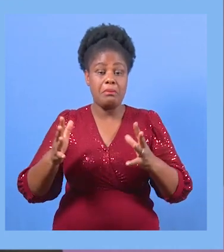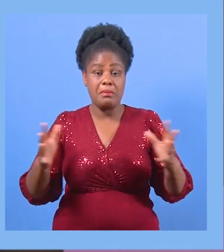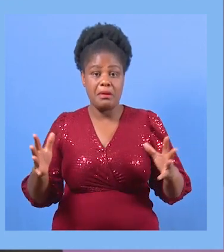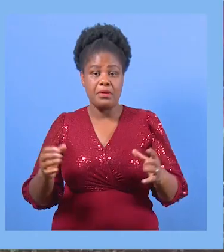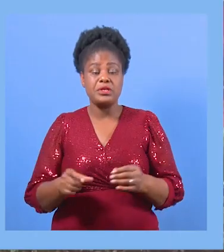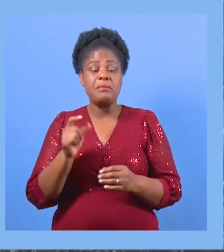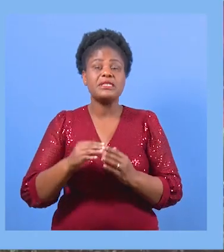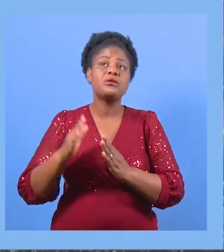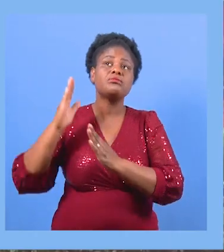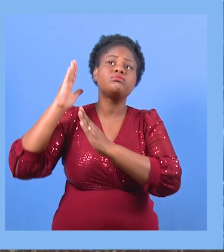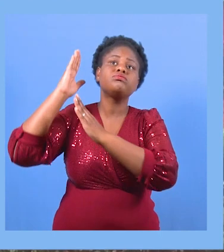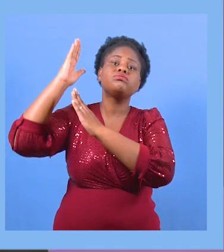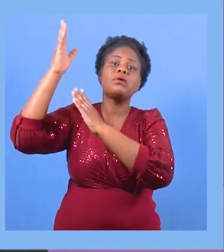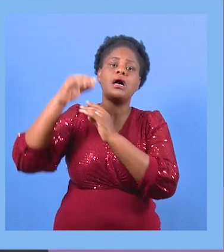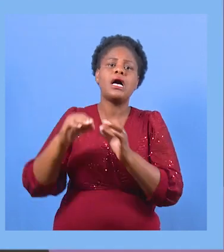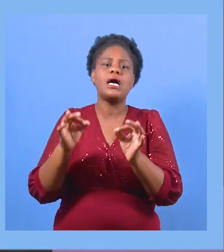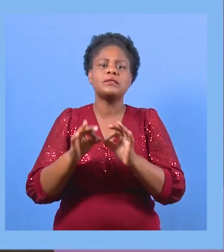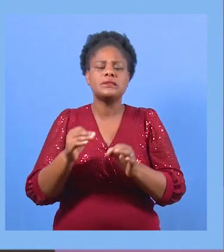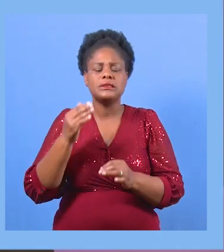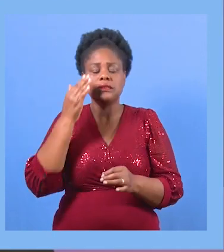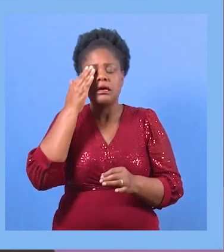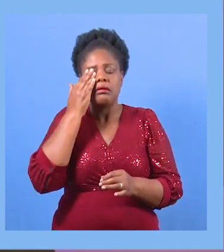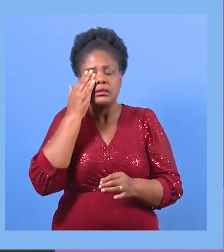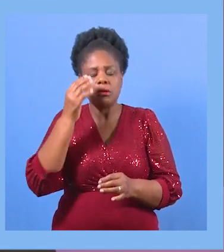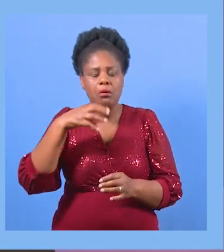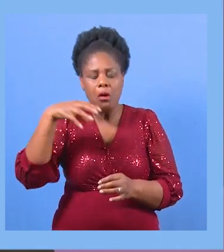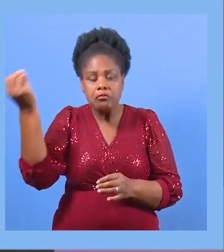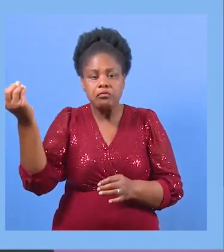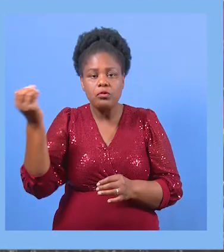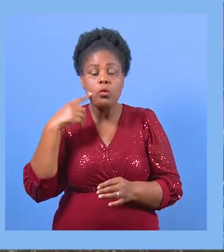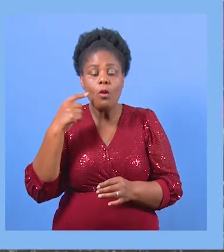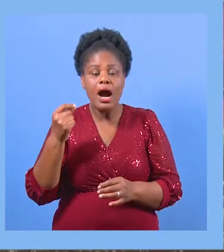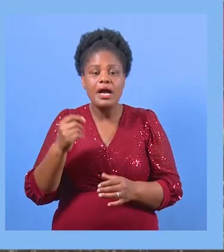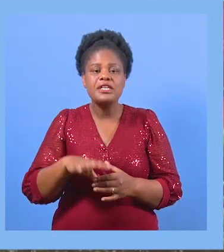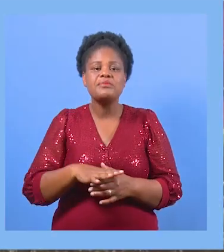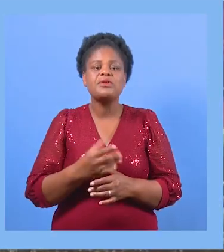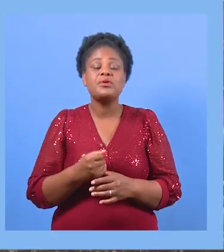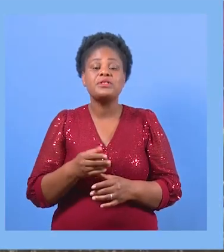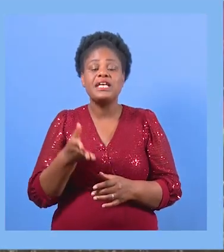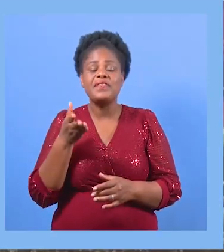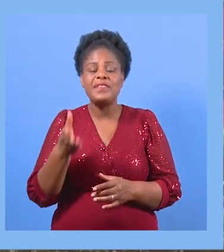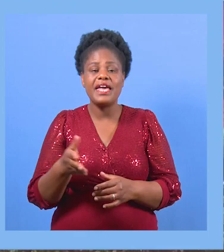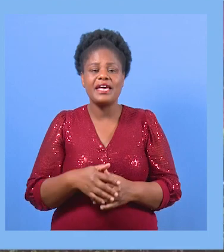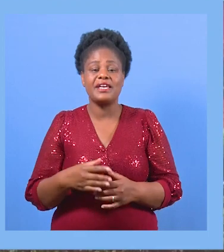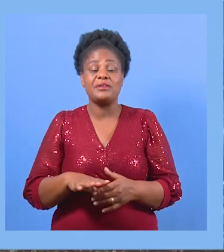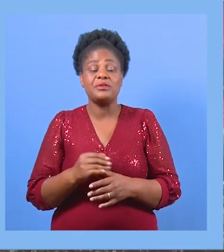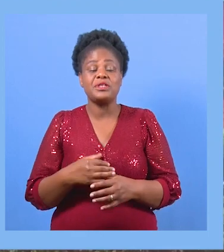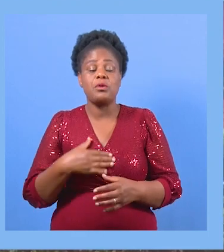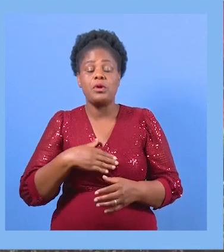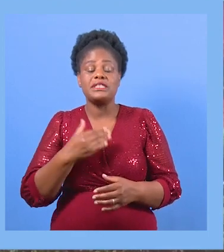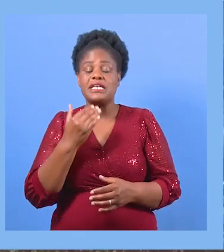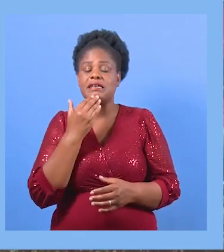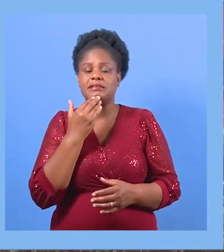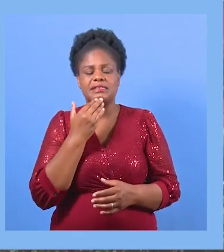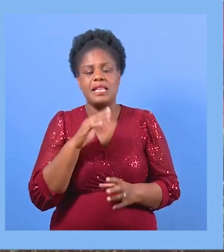asisina ziso, zvino mota chaita tyairike here usisina ziso? Usade upenyu hwakapfava. Ndinokugurisira pamusoro